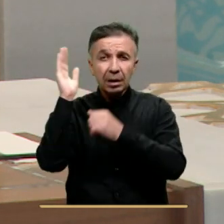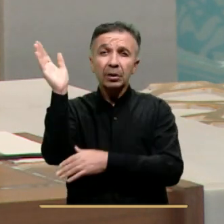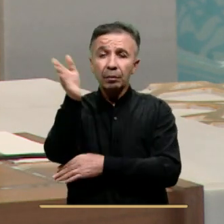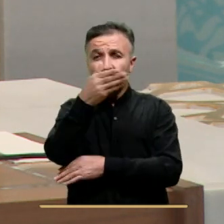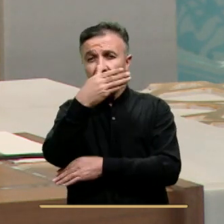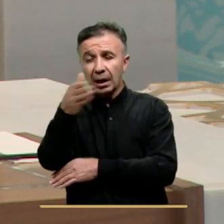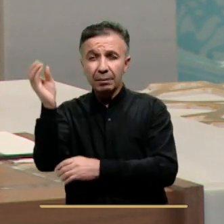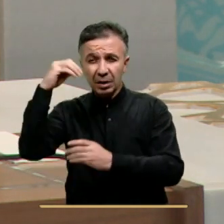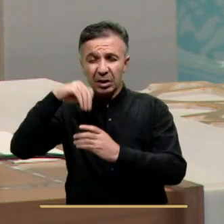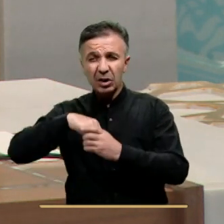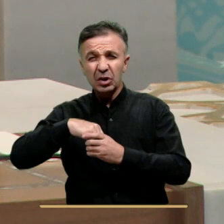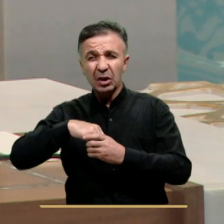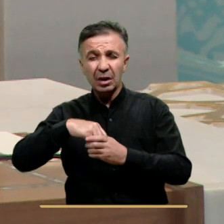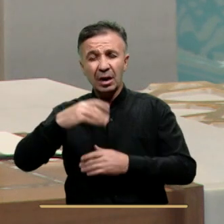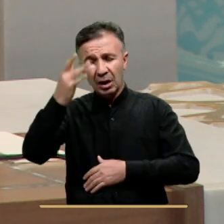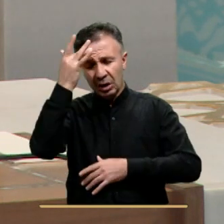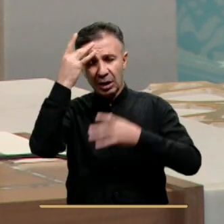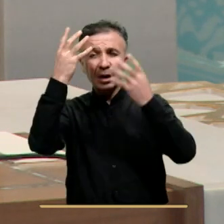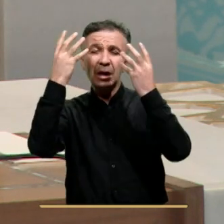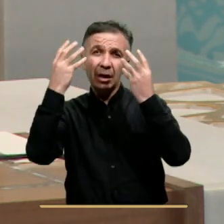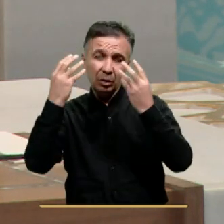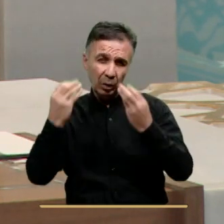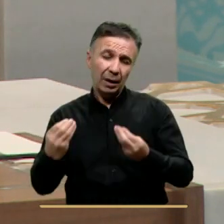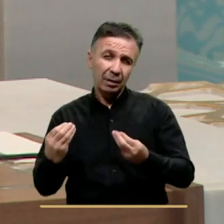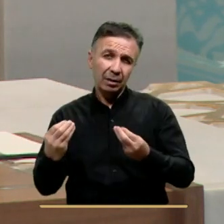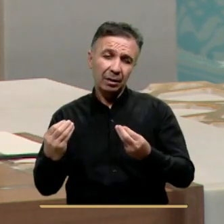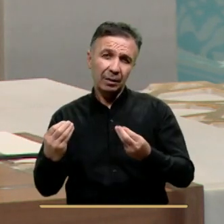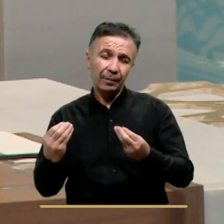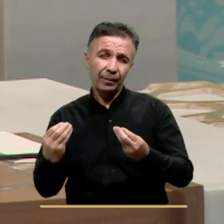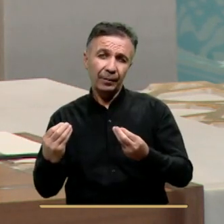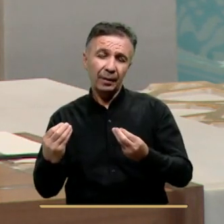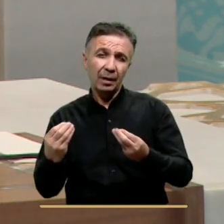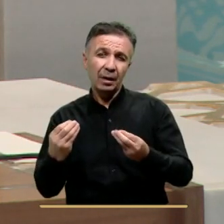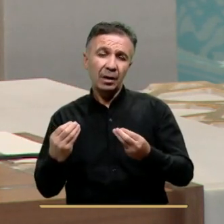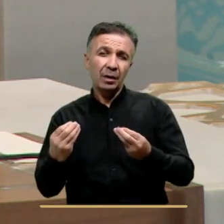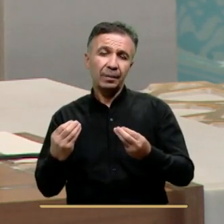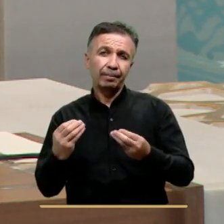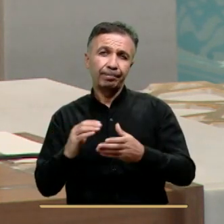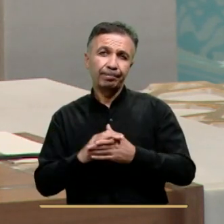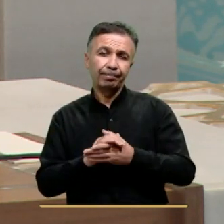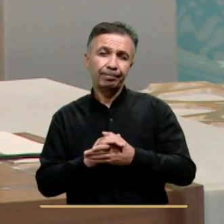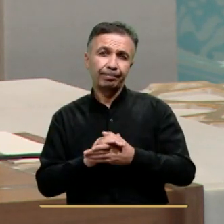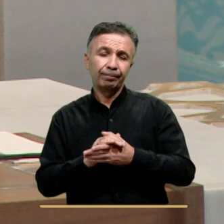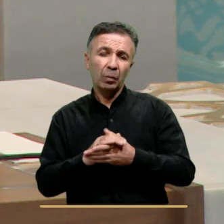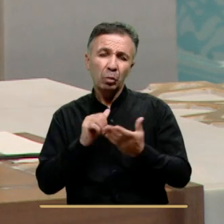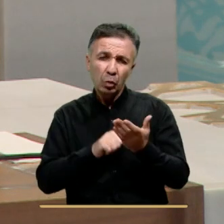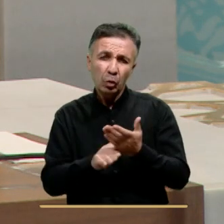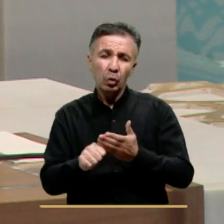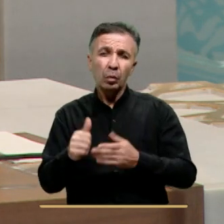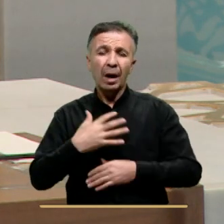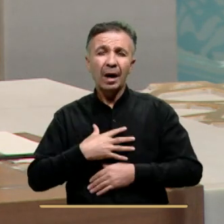uğruna kanlarını ve canlarını feda ederek makamların En yücesi olan Şehitlik makamına Erişen tüm